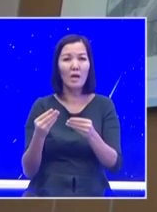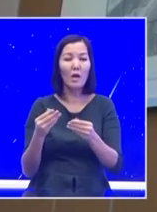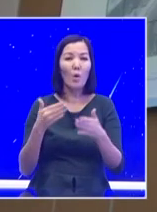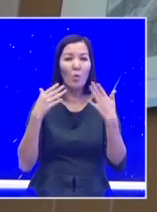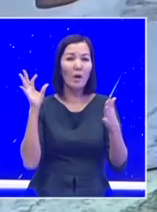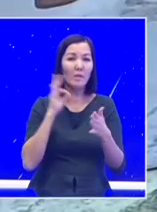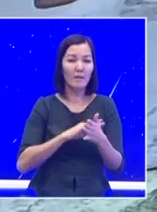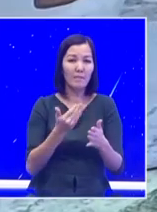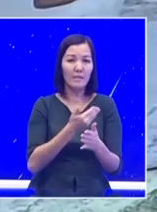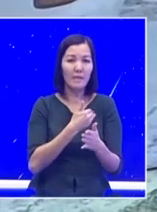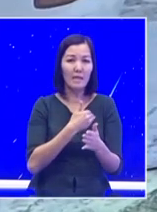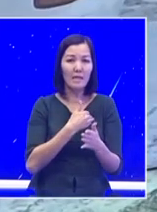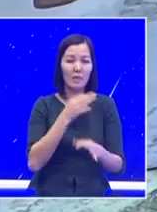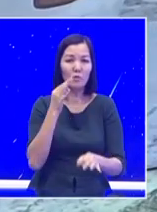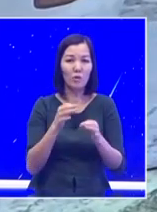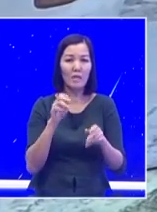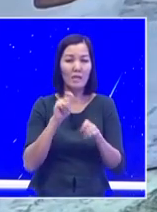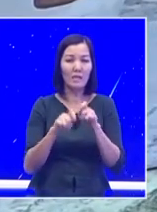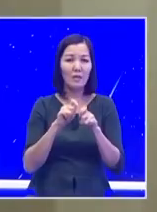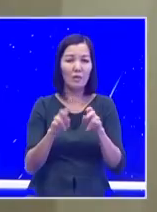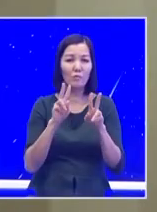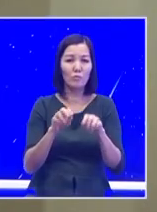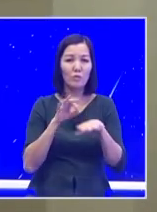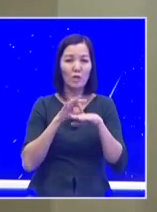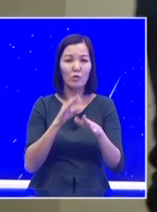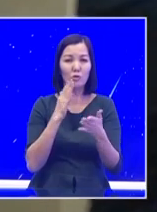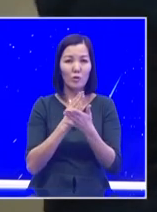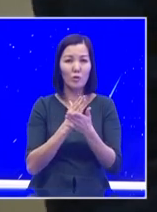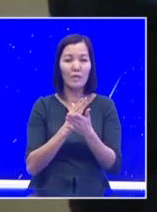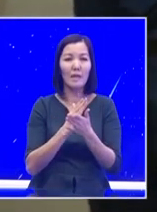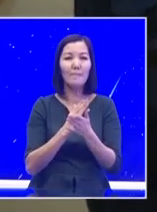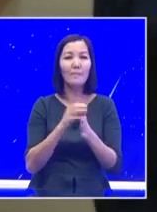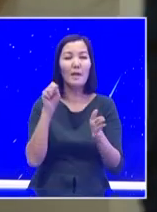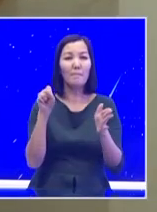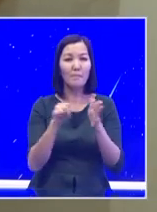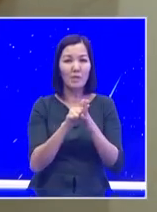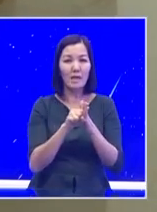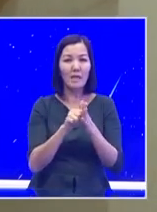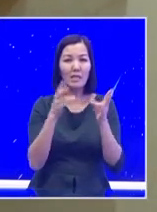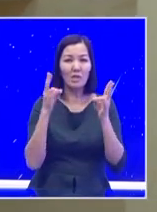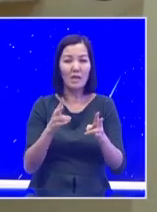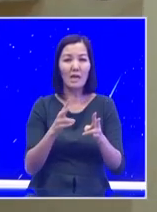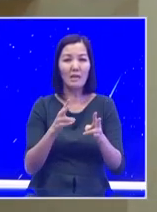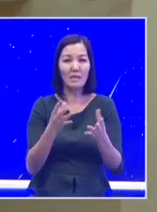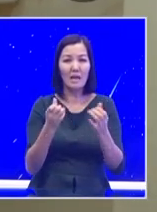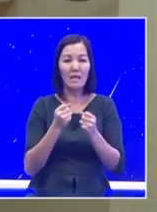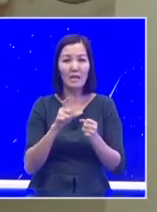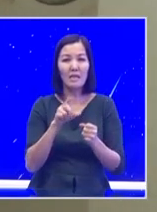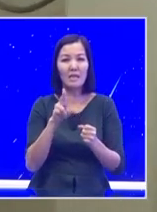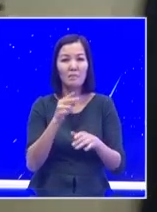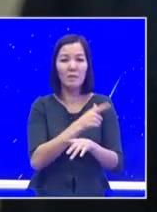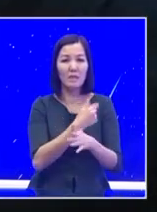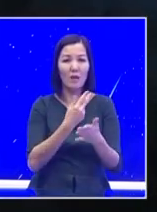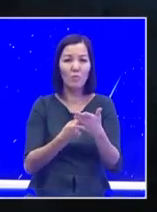тапқысы келгендер қатысында сотқа дейінгі тергеу тексеру жұмыстары жүргізіліп жатыр. Ал пышақ жарақатын алған экспедитор ауруханаға